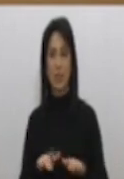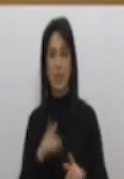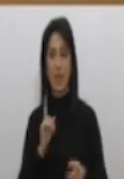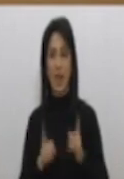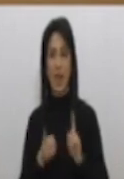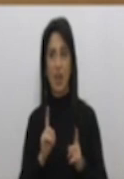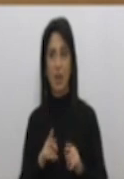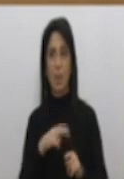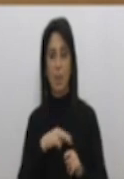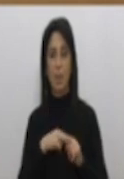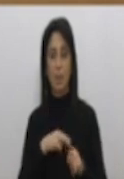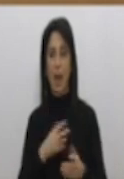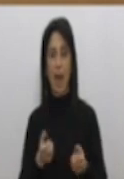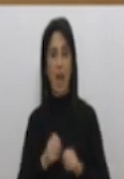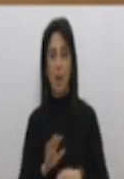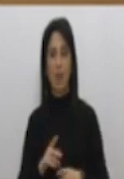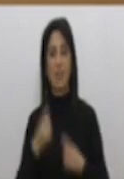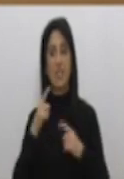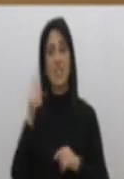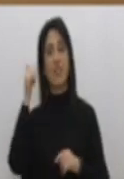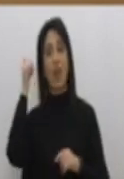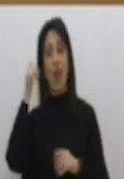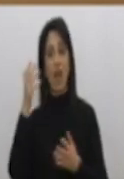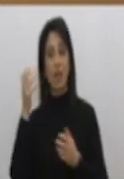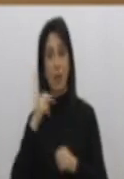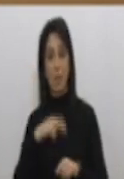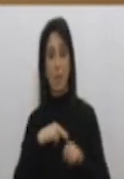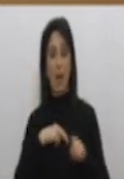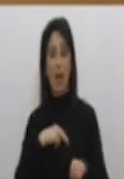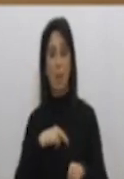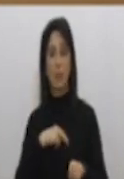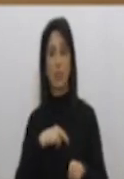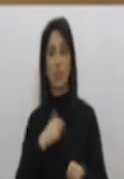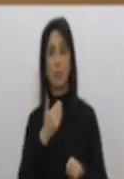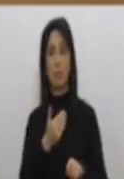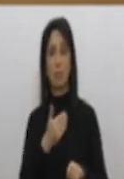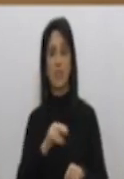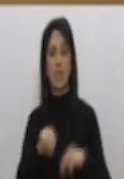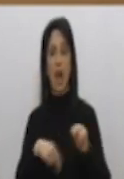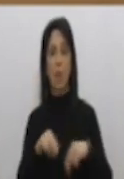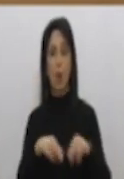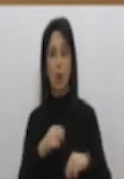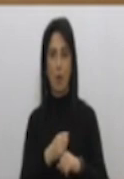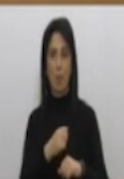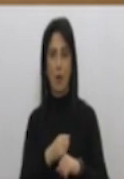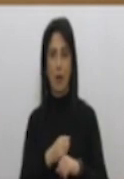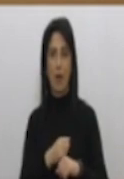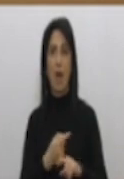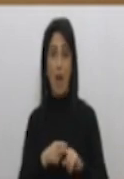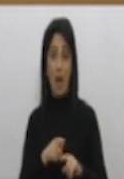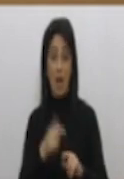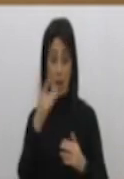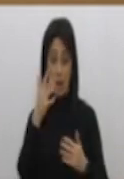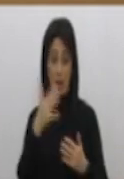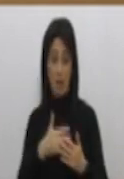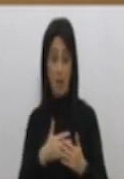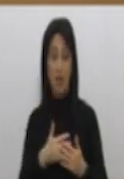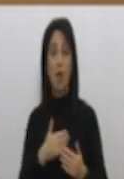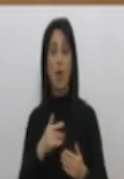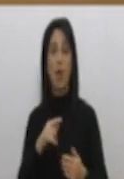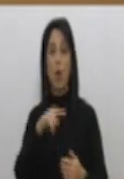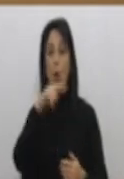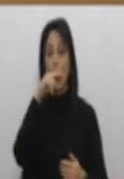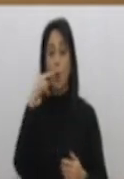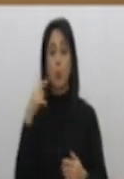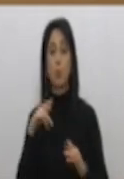რეალურად პარლამენტში არ მიიღება და სხვაგან მიიღება. პარლამენტში კიდე მისი გაფორმება ხდება. აი ამდენი პრორუსული